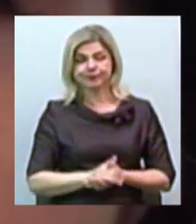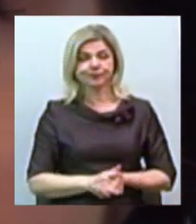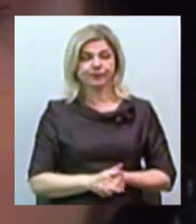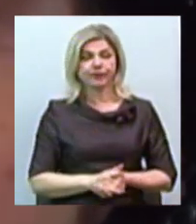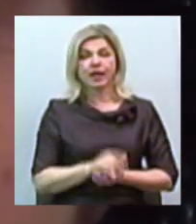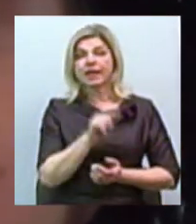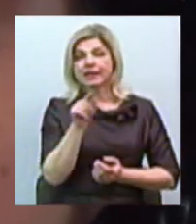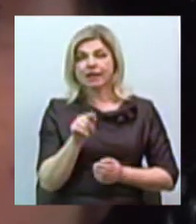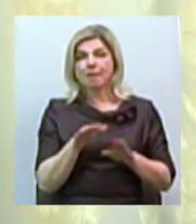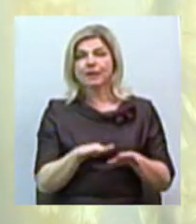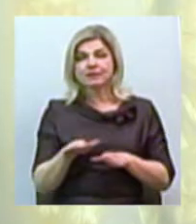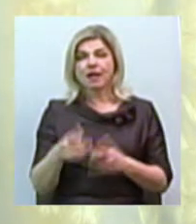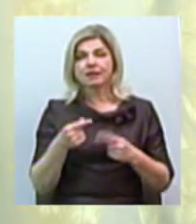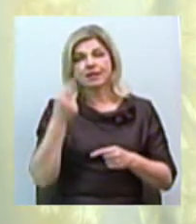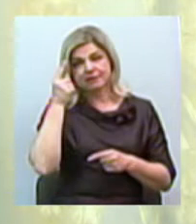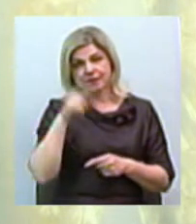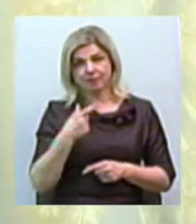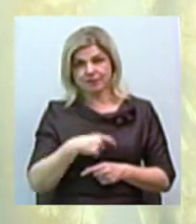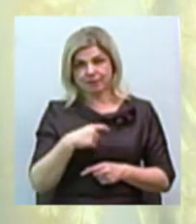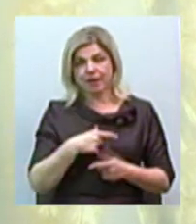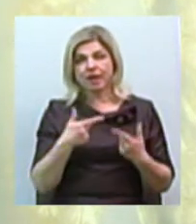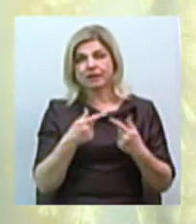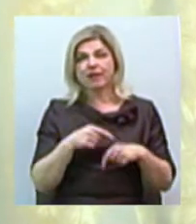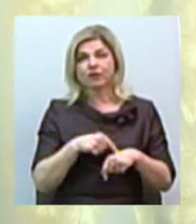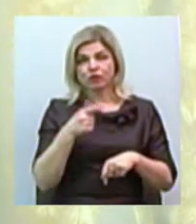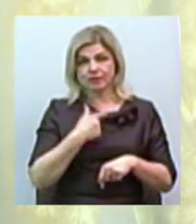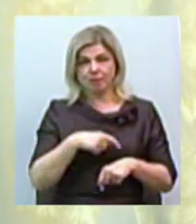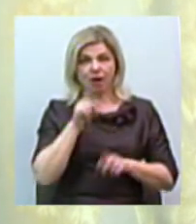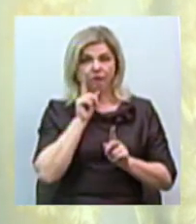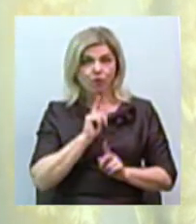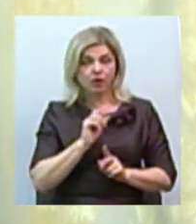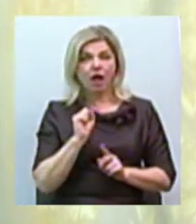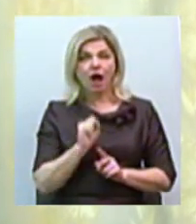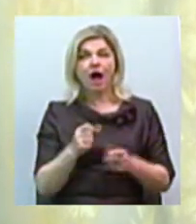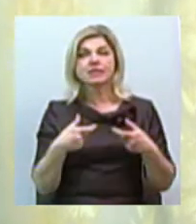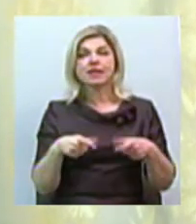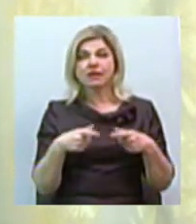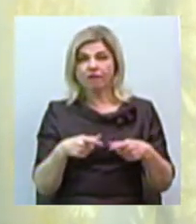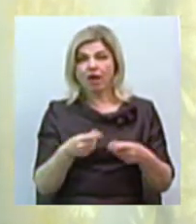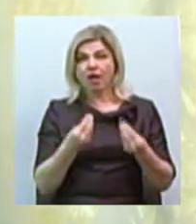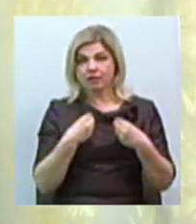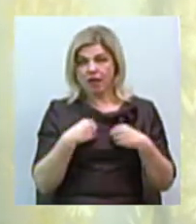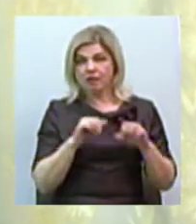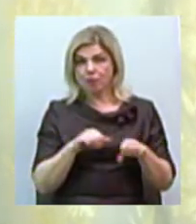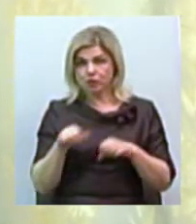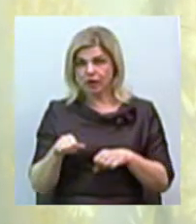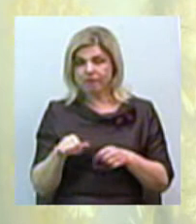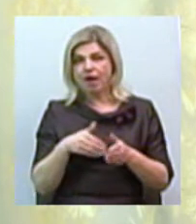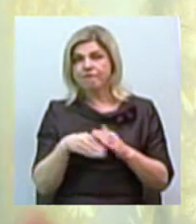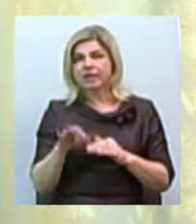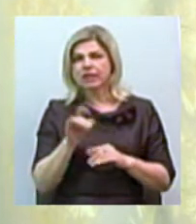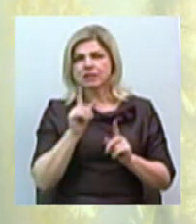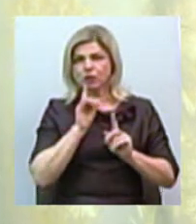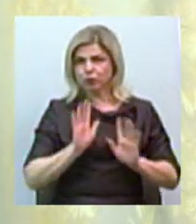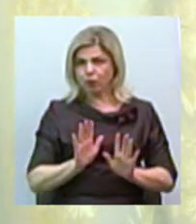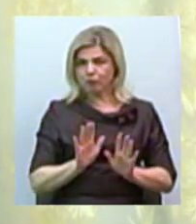тих місцях, де ми вже знаємо себе, де відчуваємо себе комфортно. Сертифікація дала мені можливість, наприклад, вийти з цієї зони, побачити щось